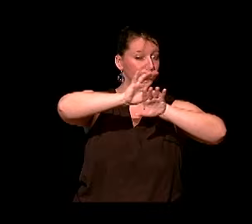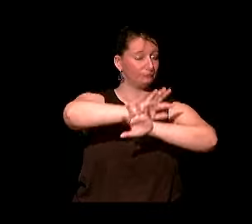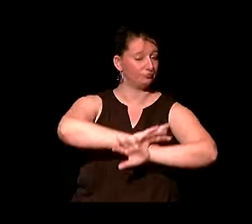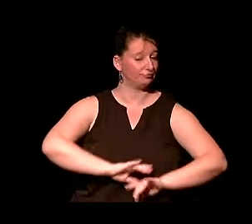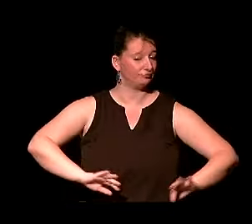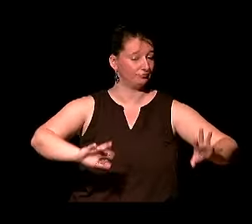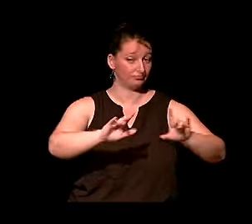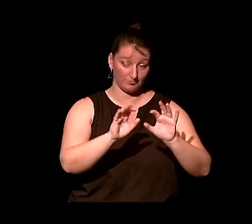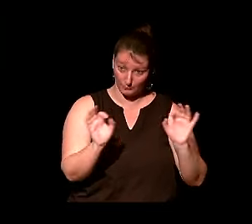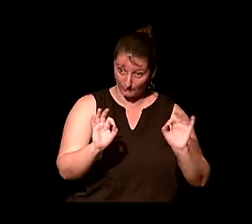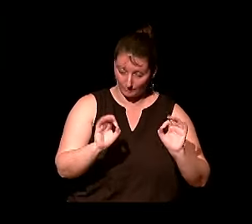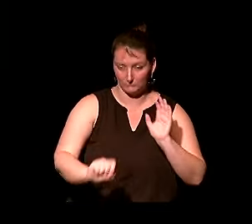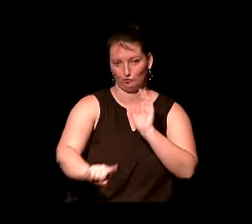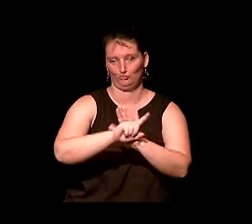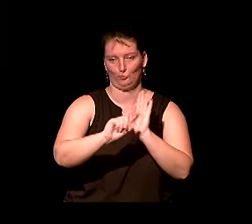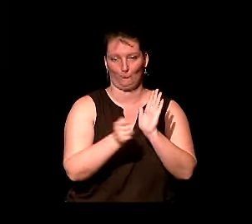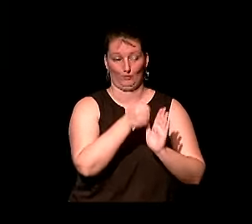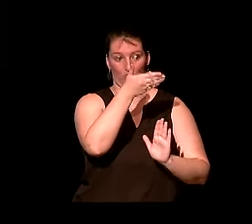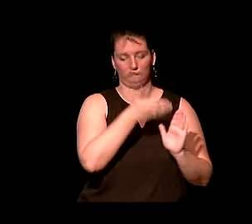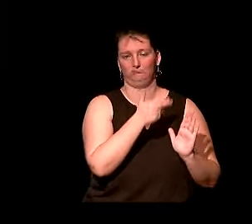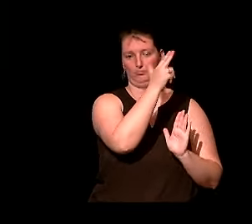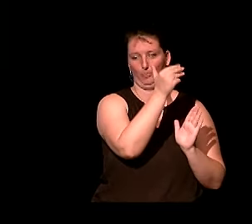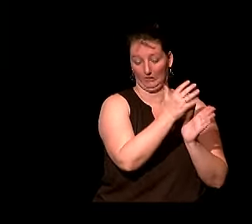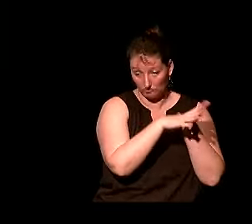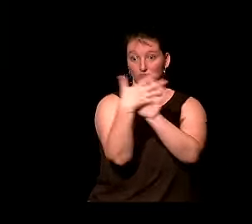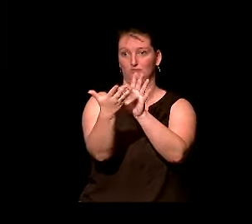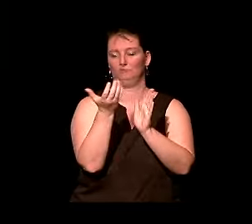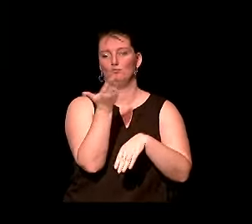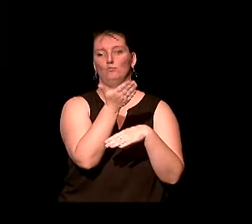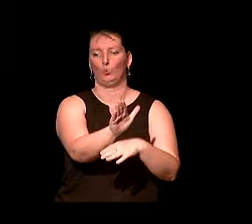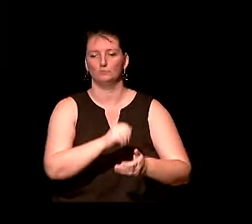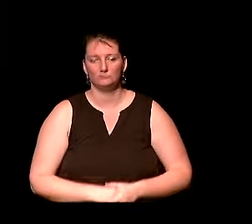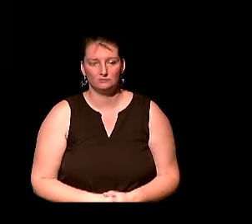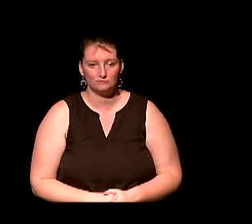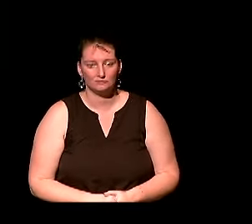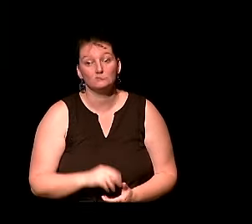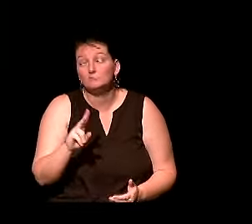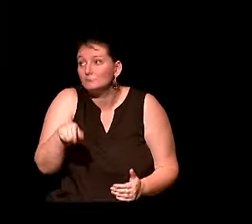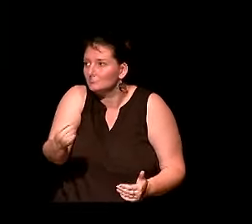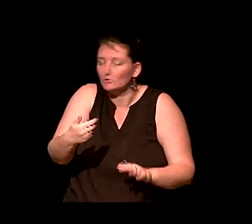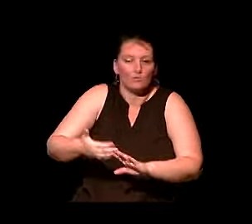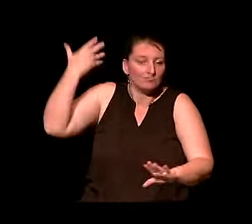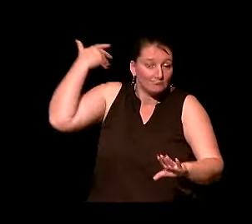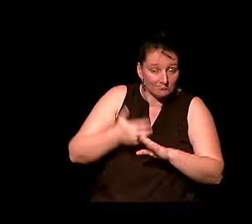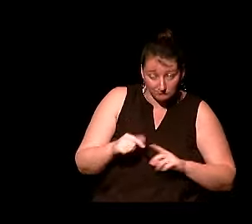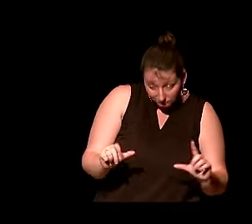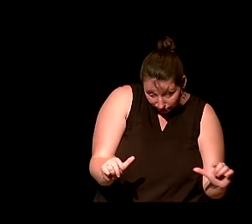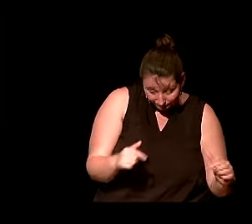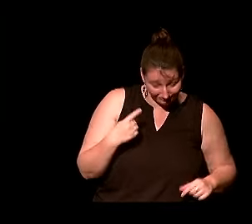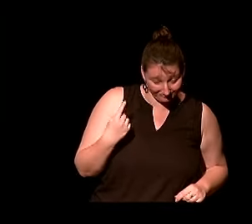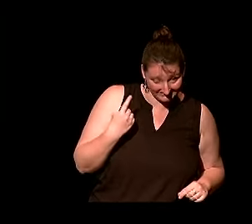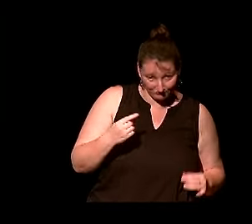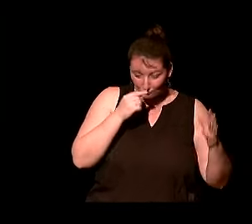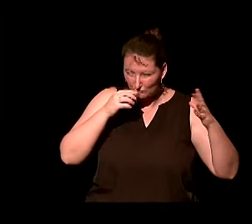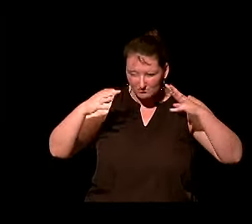puisqu'évidemment, il y avait bien du brouillard à Londres depuis toujours, mais il fallait qu'un peintre le peigne pour qu'enfin on le voit et